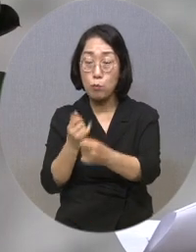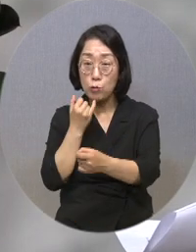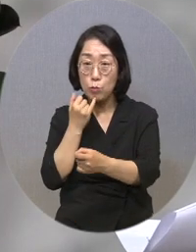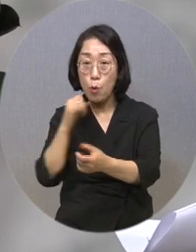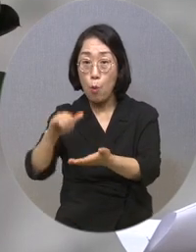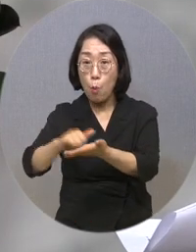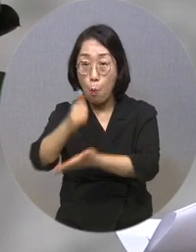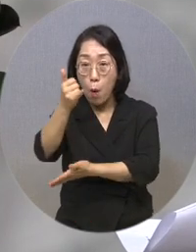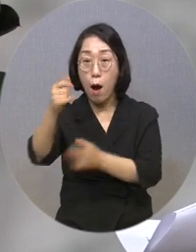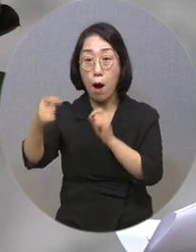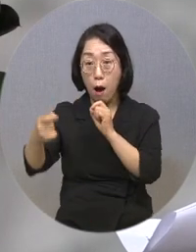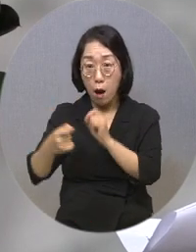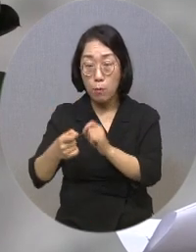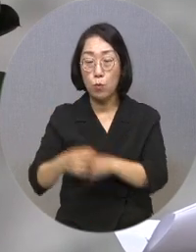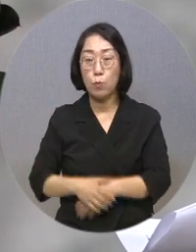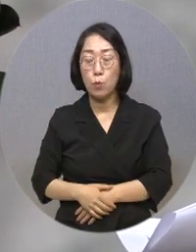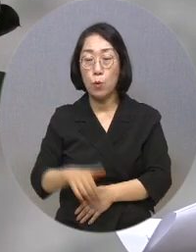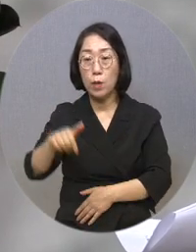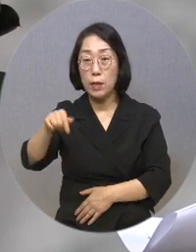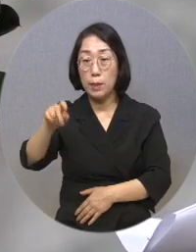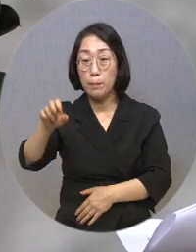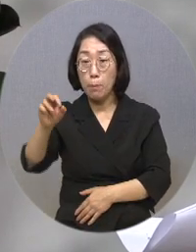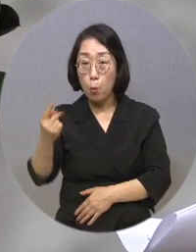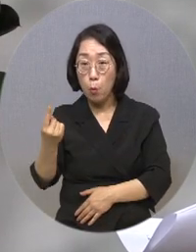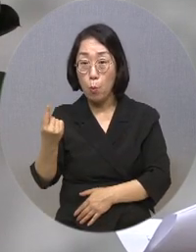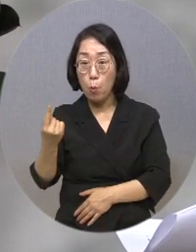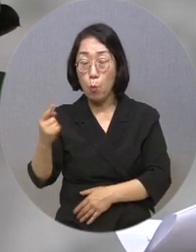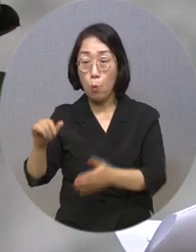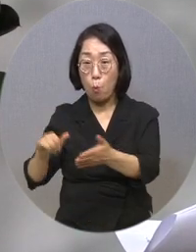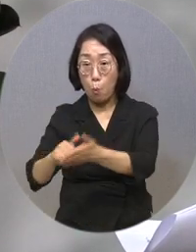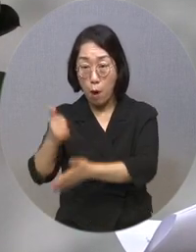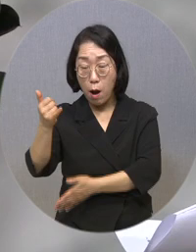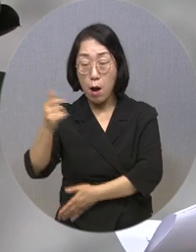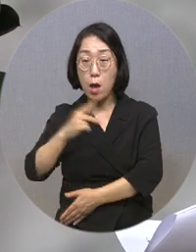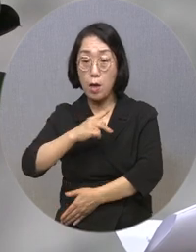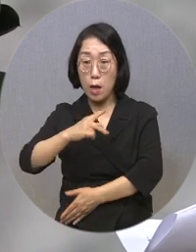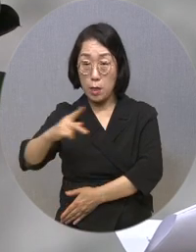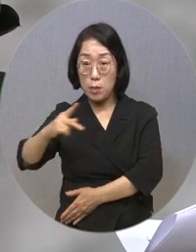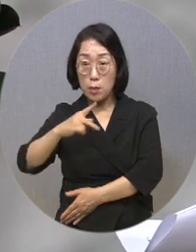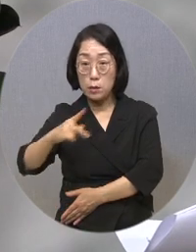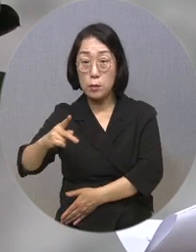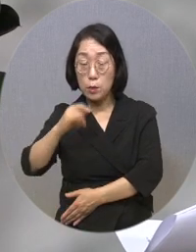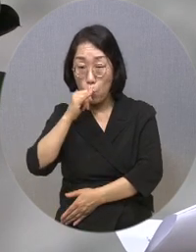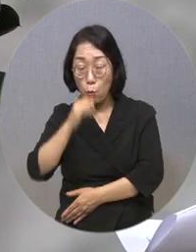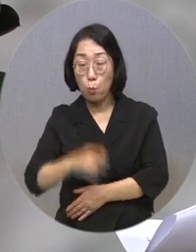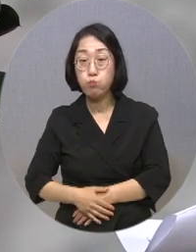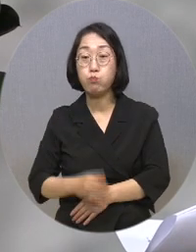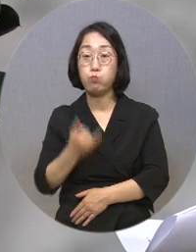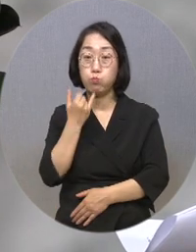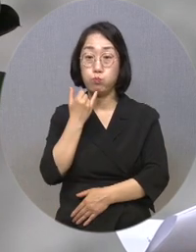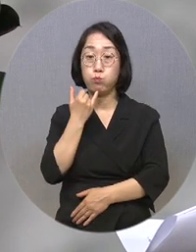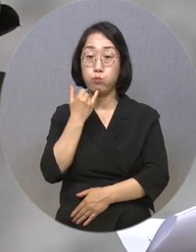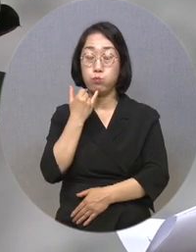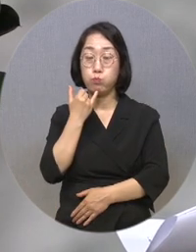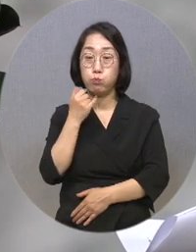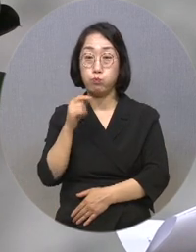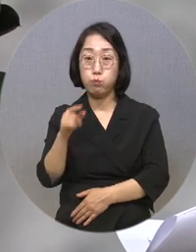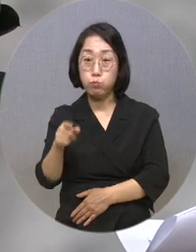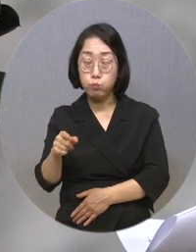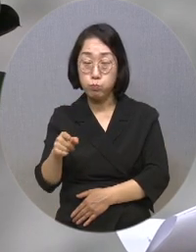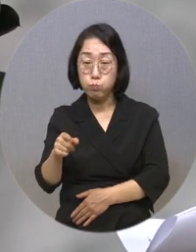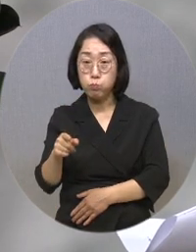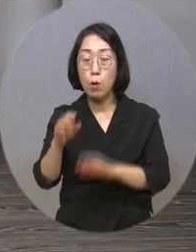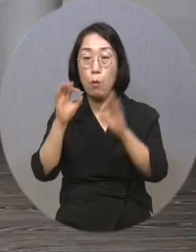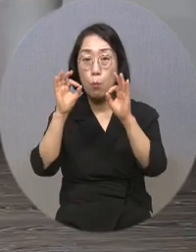공항도 가깝죠. 인천공항 예를 들면 김포공항 네, 그다음에 뭐 KTX를 탈 수 있고 하니까 좋다라고 생각해서 와서